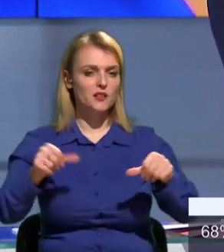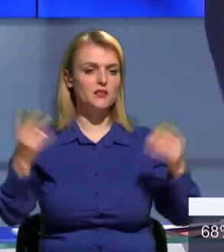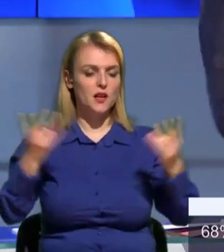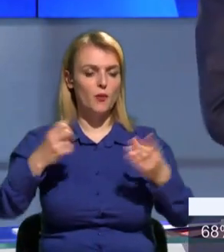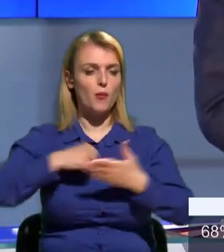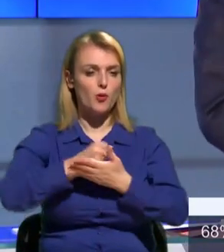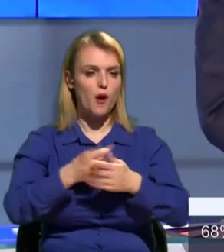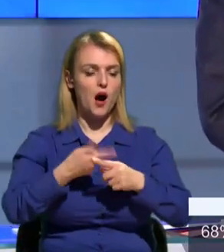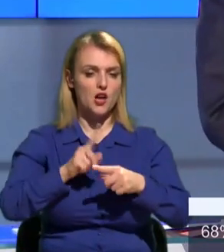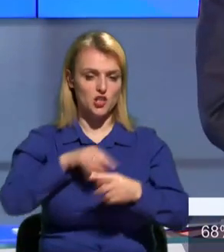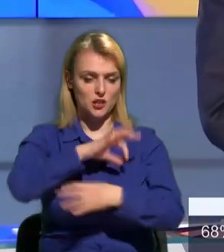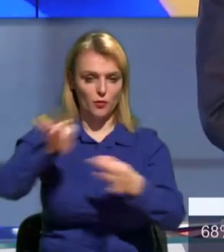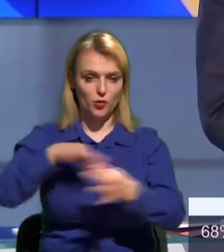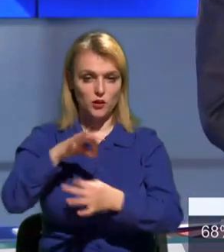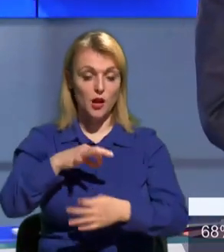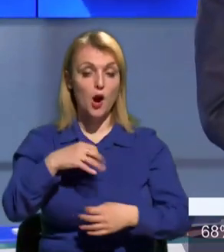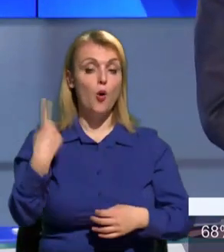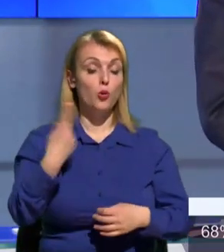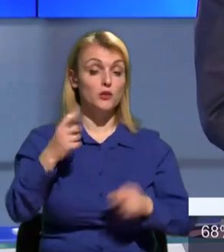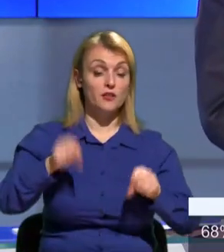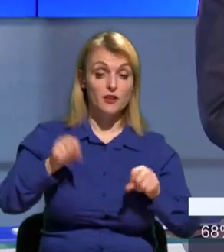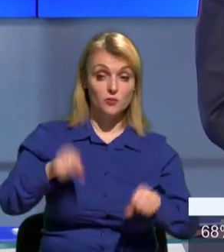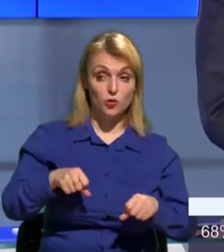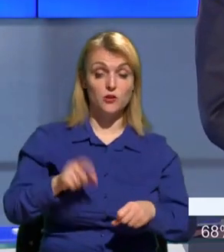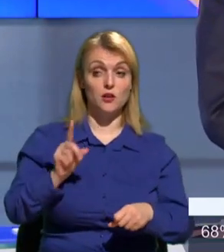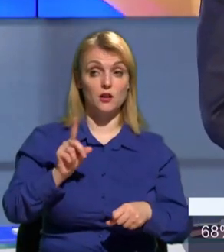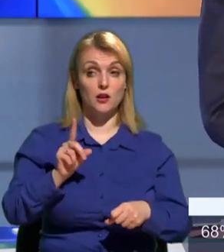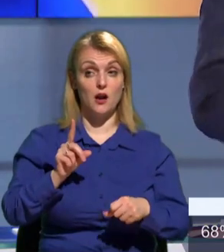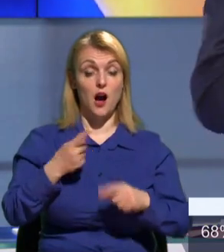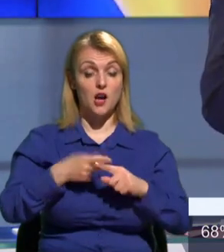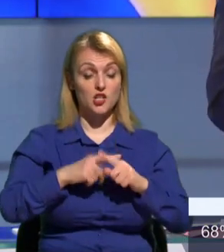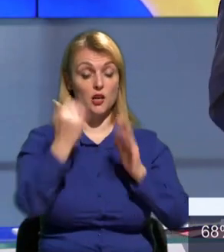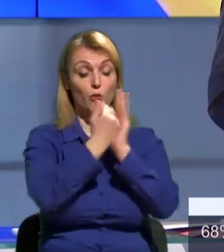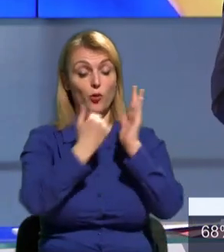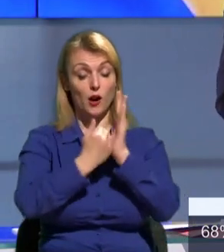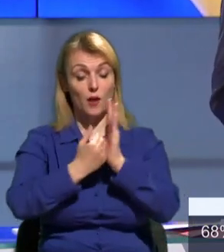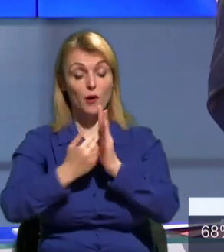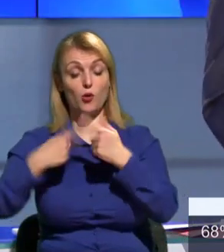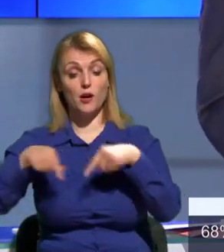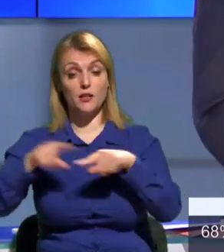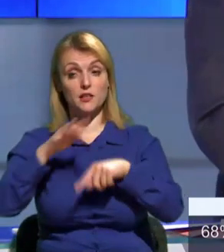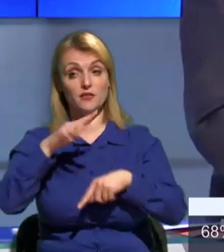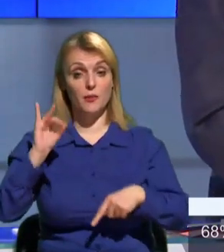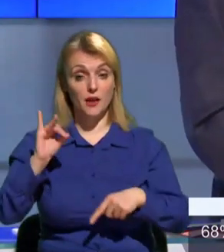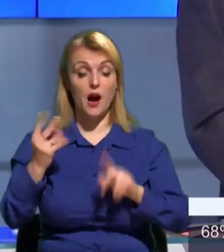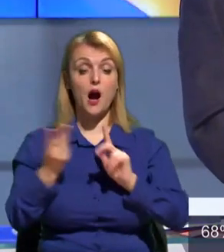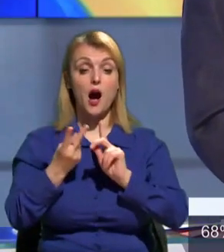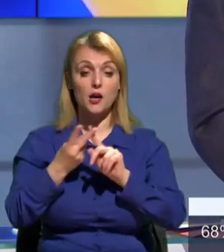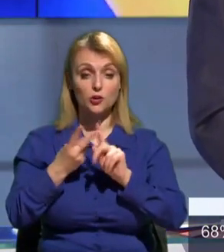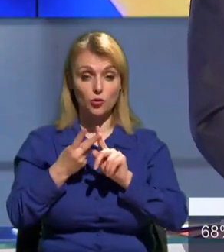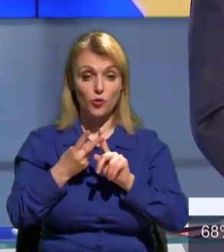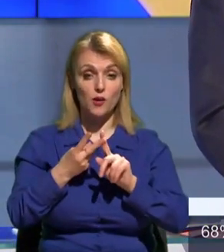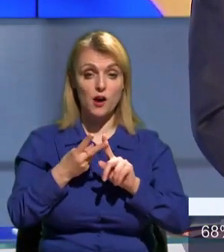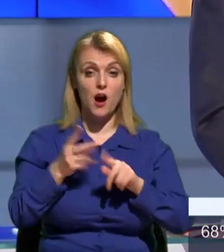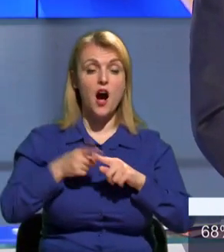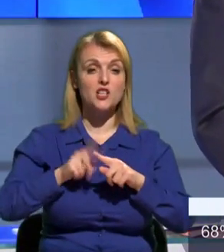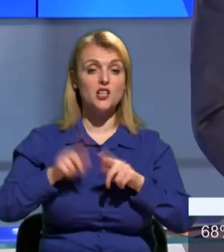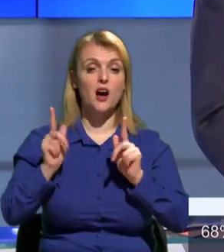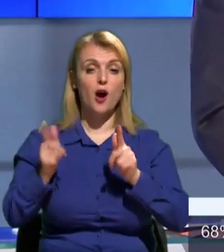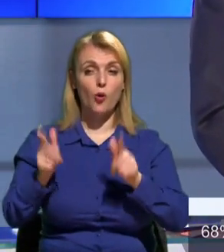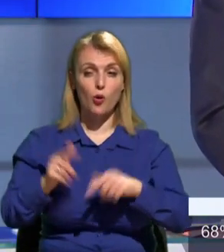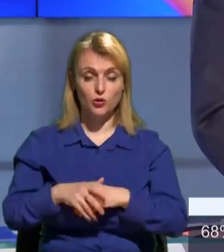din resurse, una din surse este programul cu femei. A doua, foarte important, este acel acord de împrumut